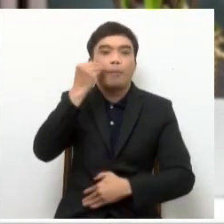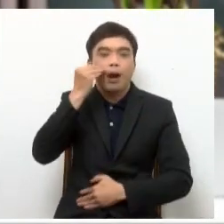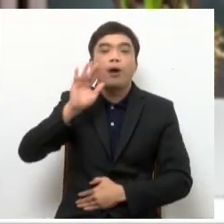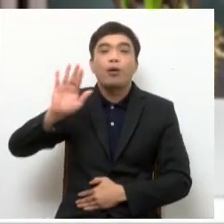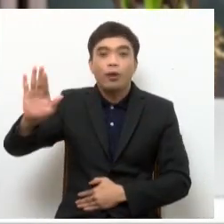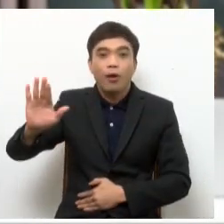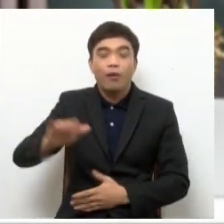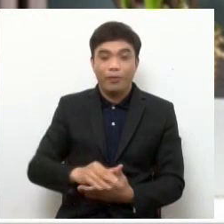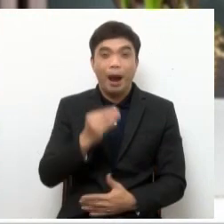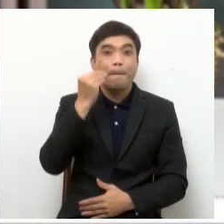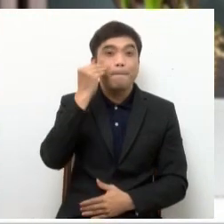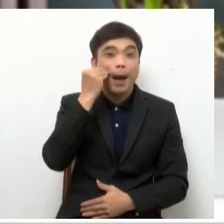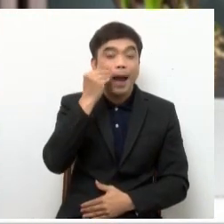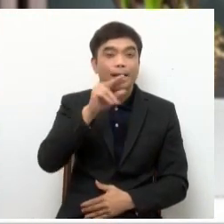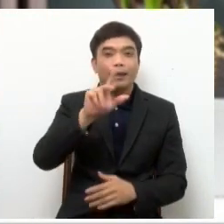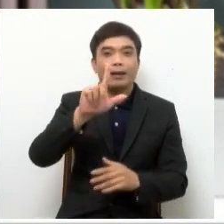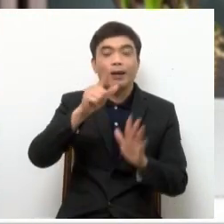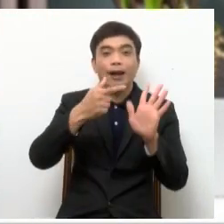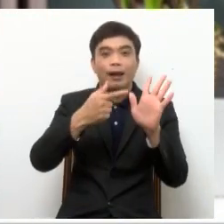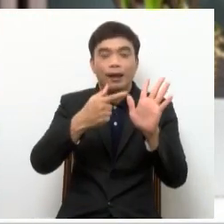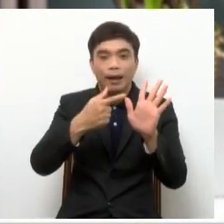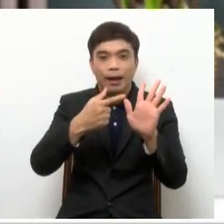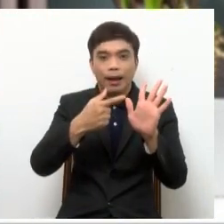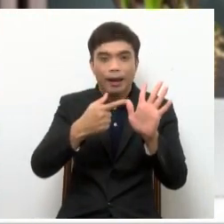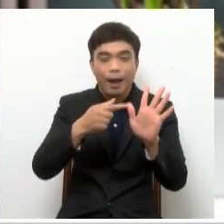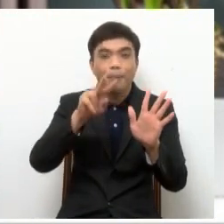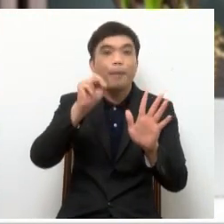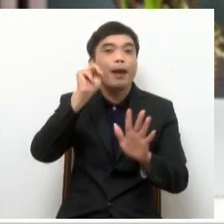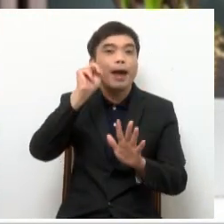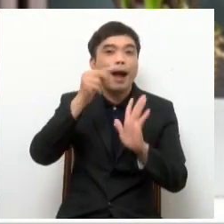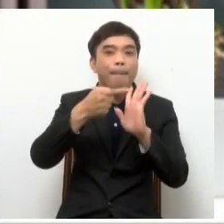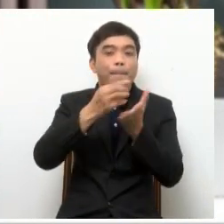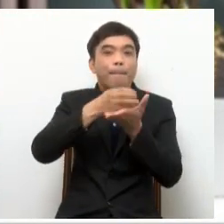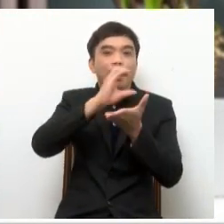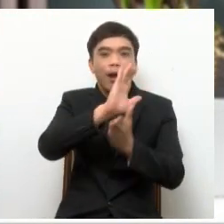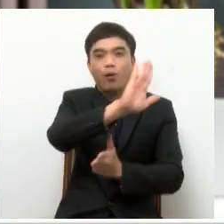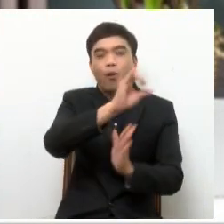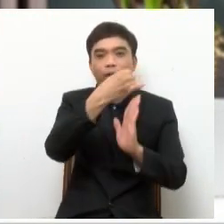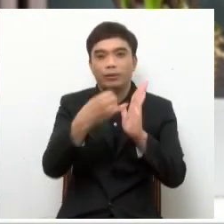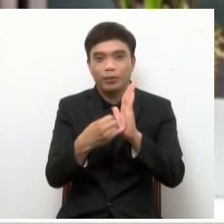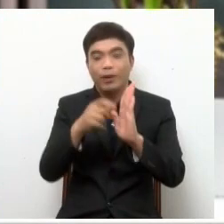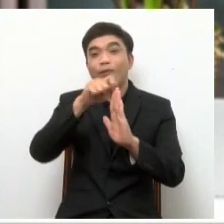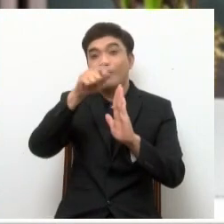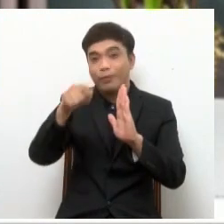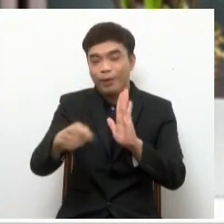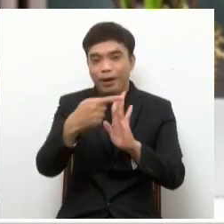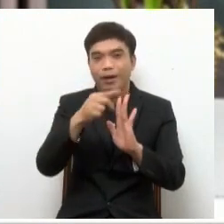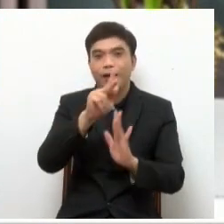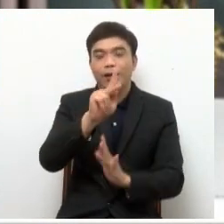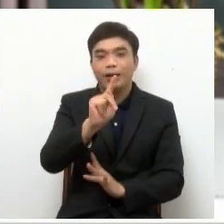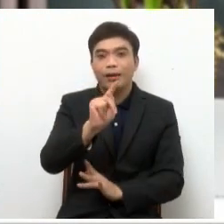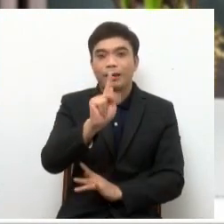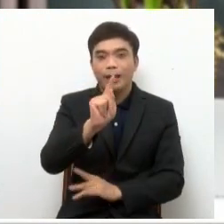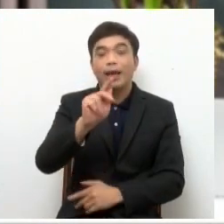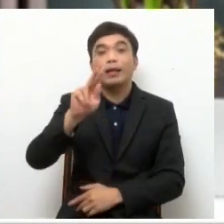านลำนางแก้วสังกัดสพป.นครราชสีมาเขต3กับการบูรณาการแหล่งเรียนรู้ณเขตห้ามล่